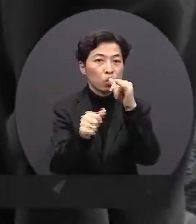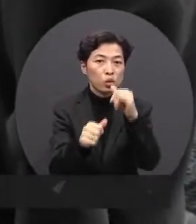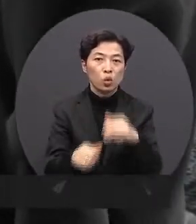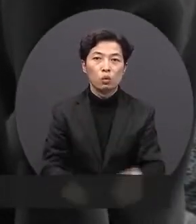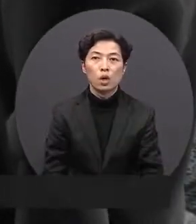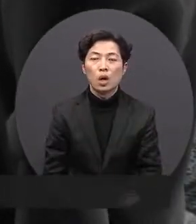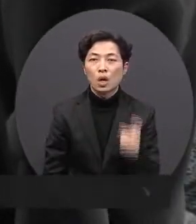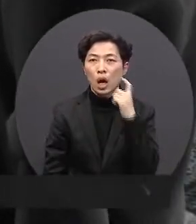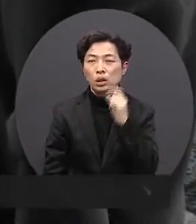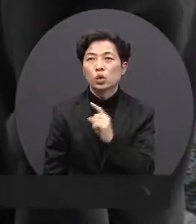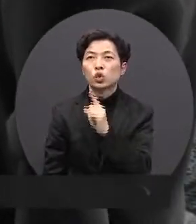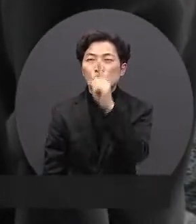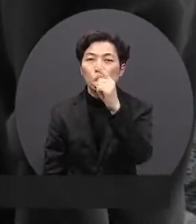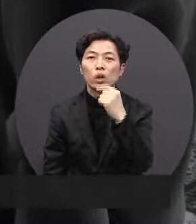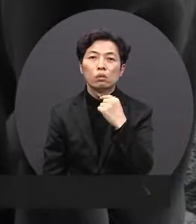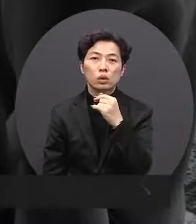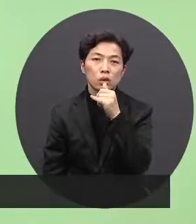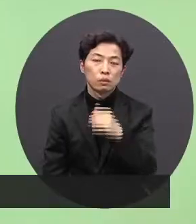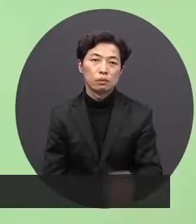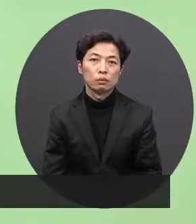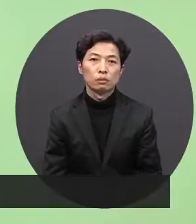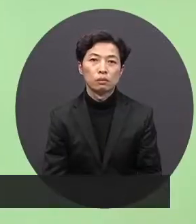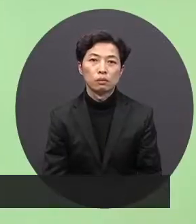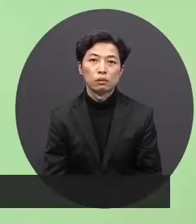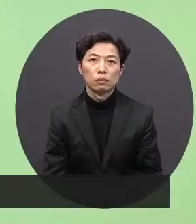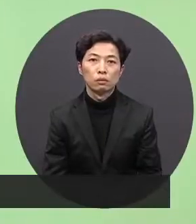몰려 허위 신고를 당하기도 했습니다.